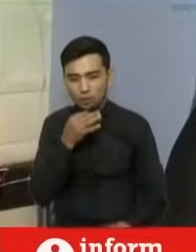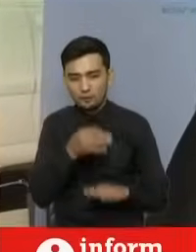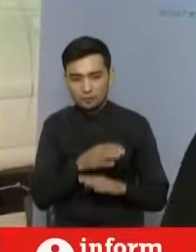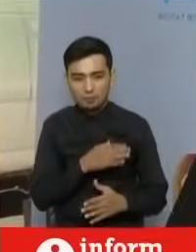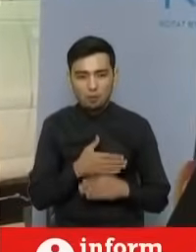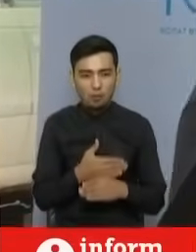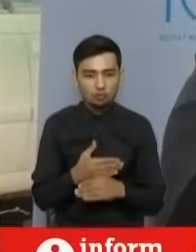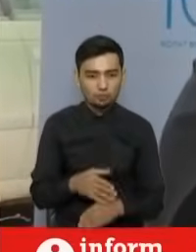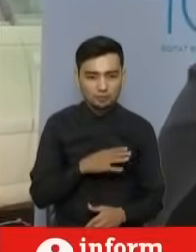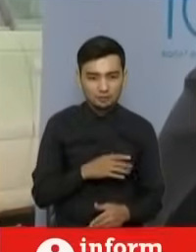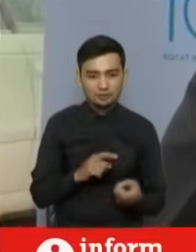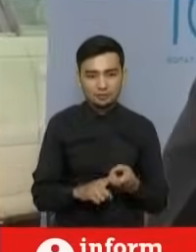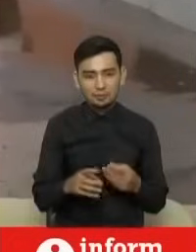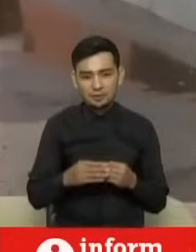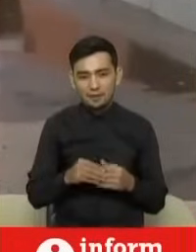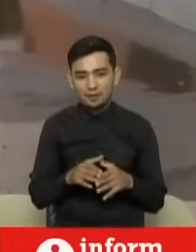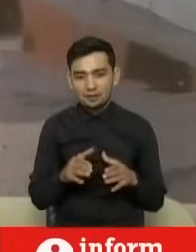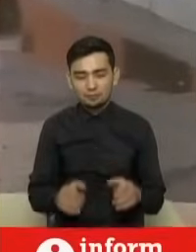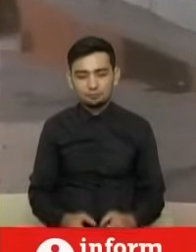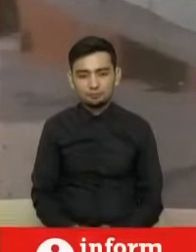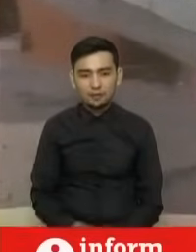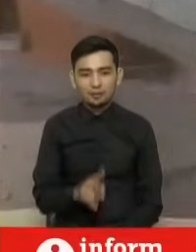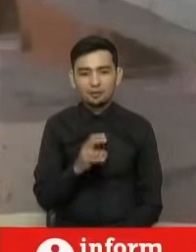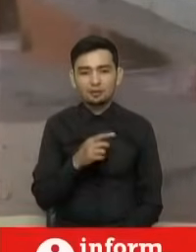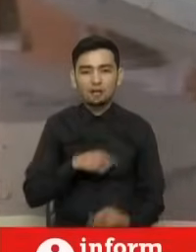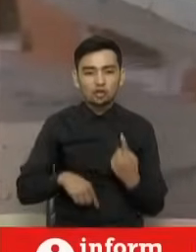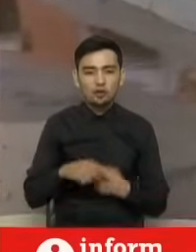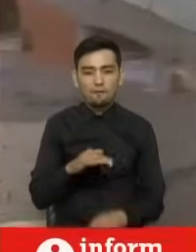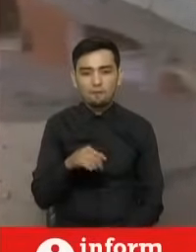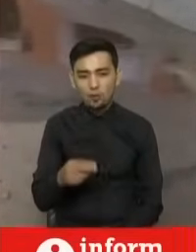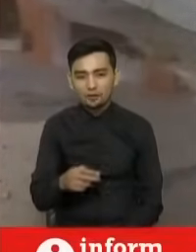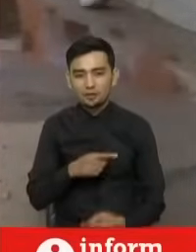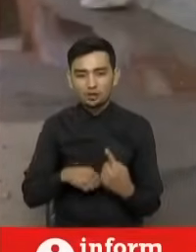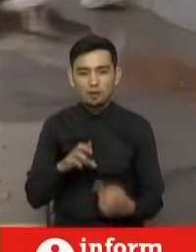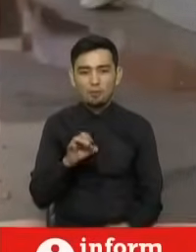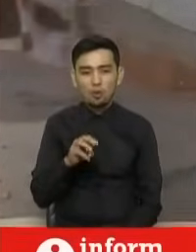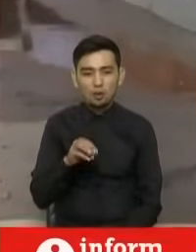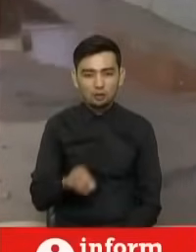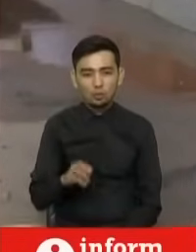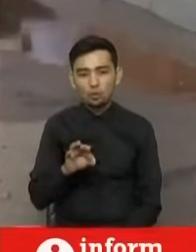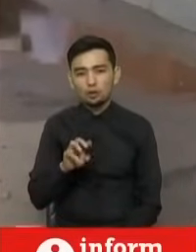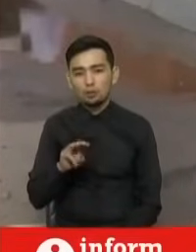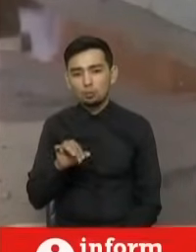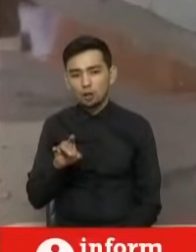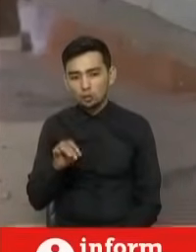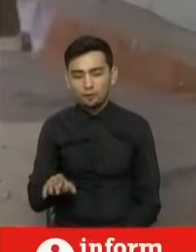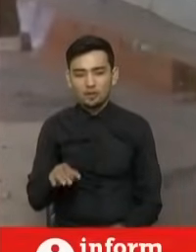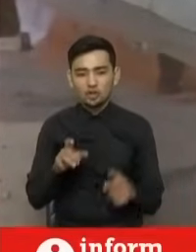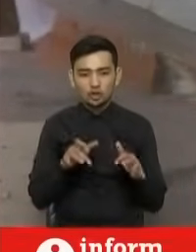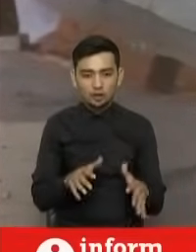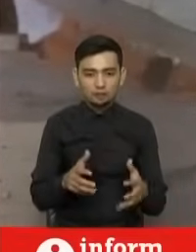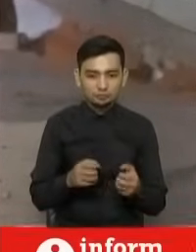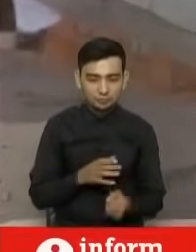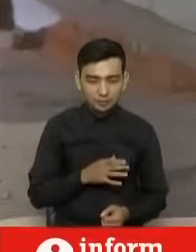тесном сотрудничестве с чиновниками. Наш фонд, наш учредитель Булат Утимуратов принял решение,